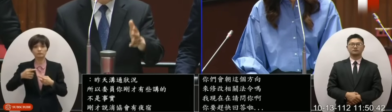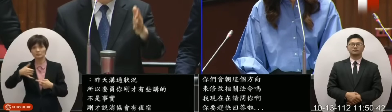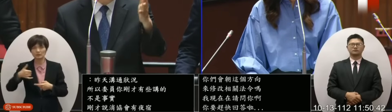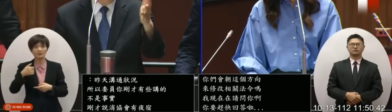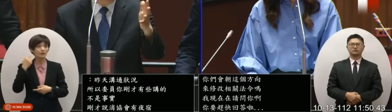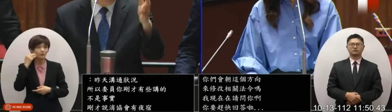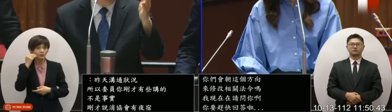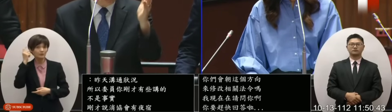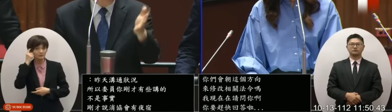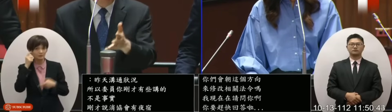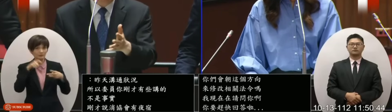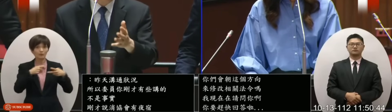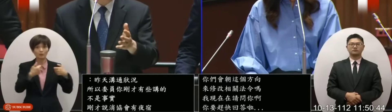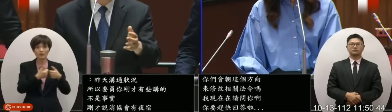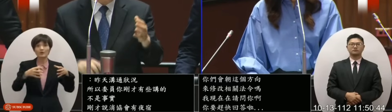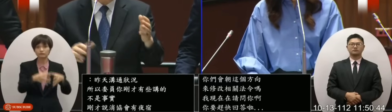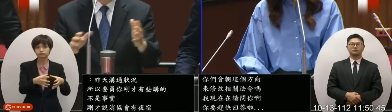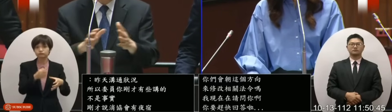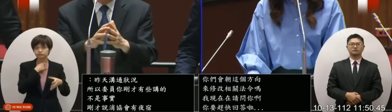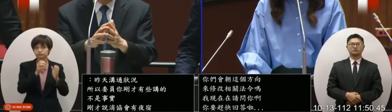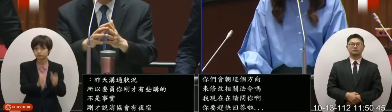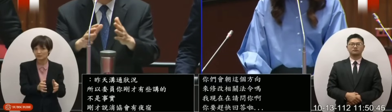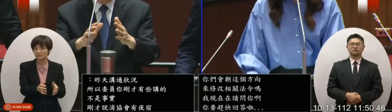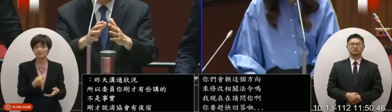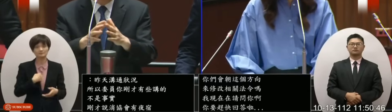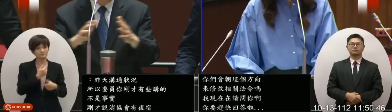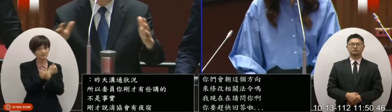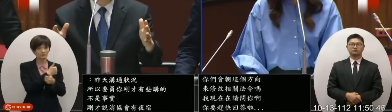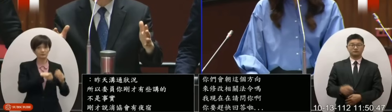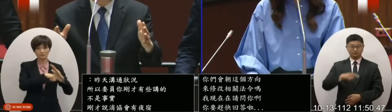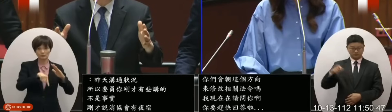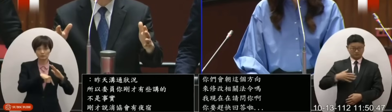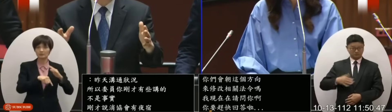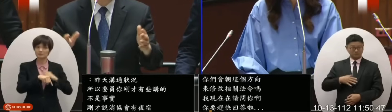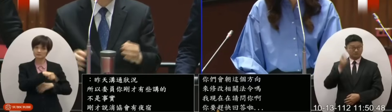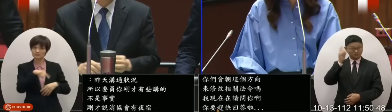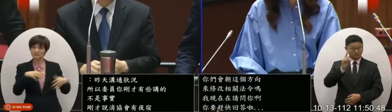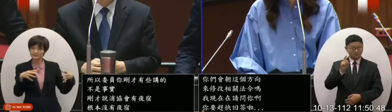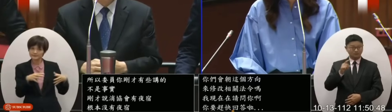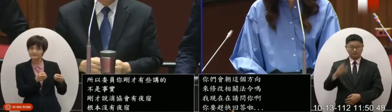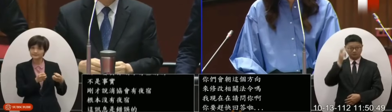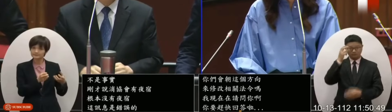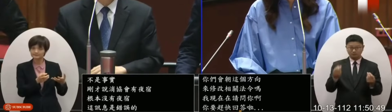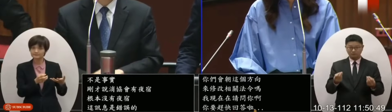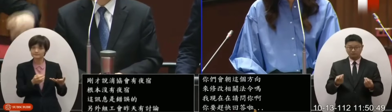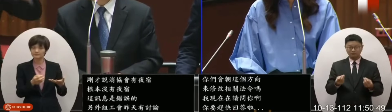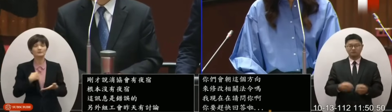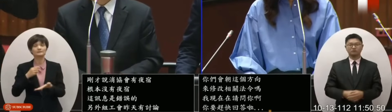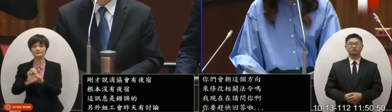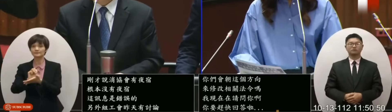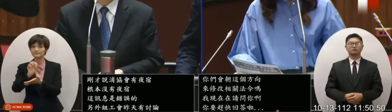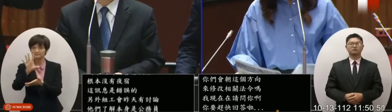情这个考试院本身也在就公务员的 学会的方法。你说他们了解是什么意思？他们已经不坚持了。 我跟委员报告，